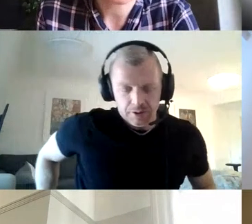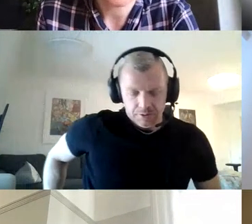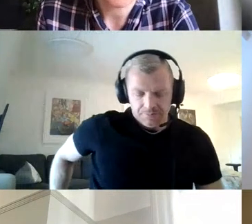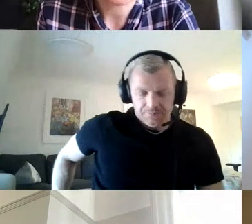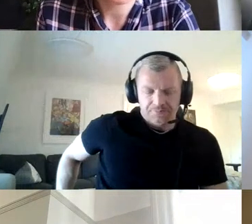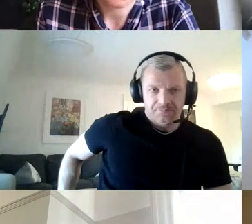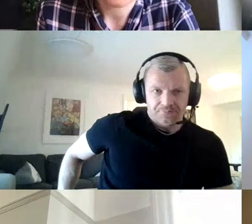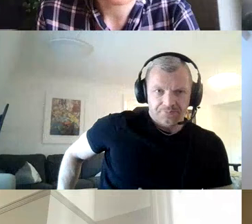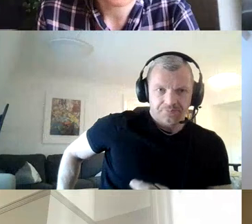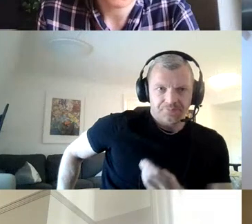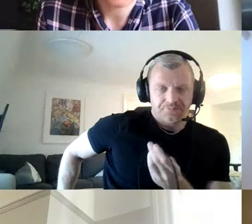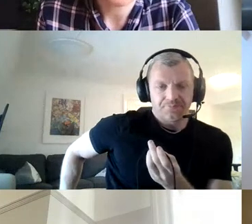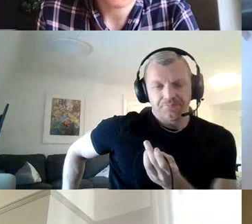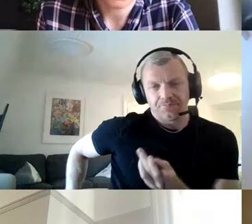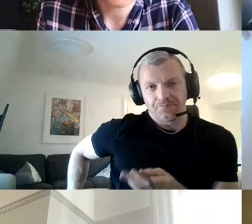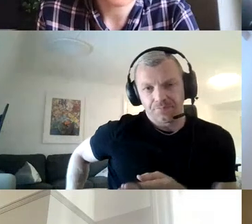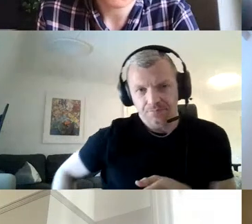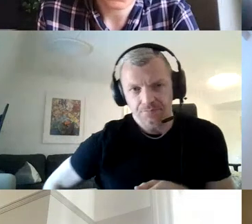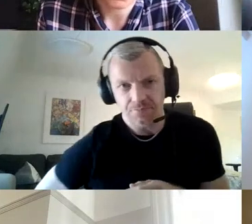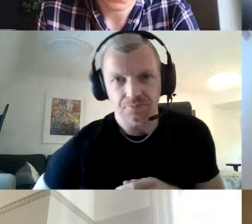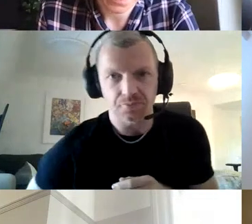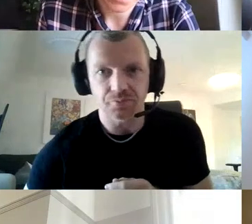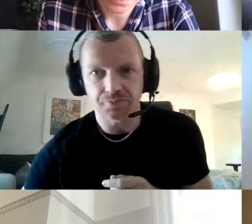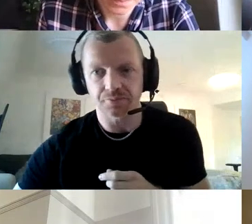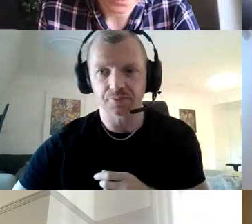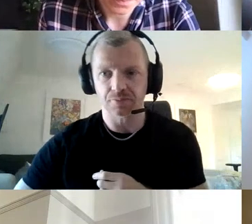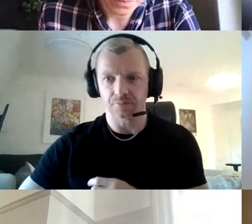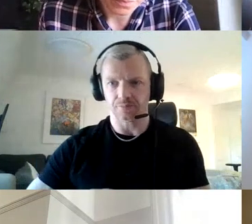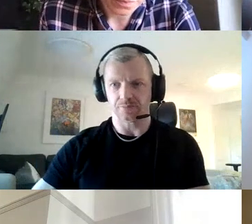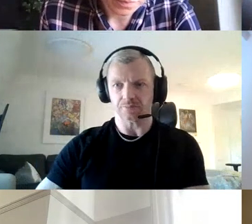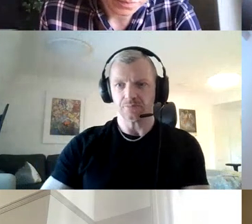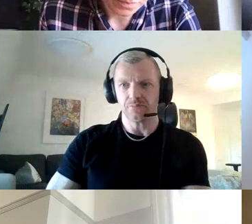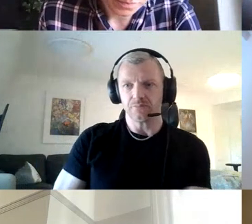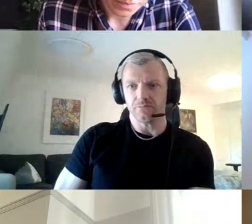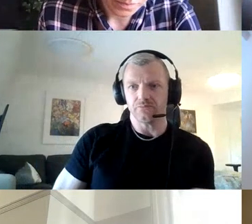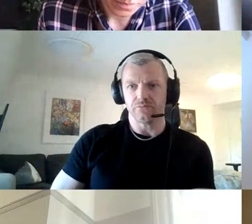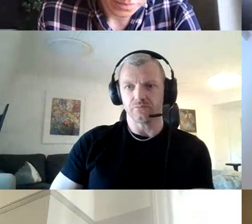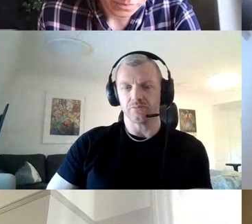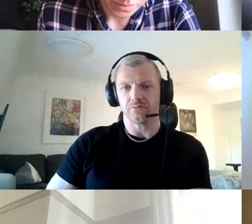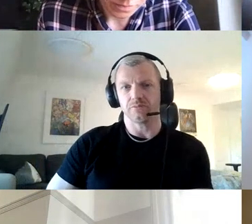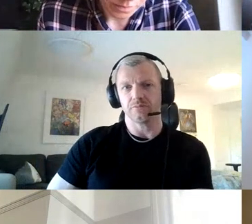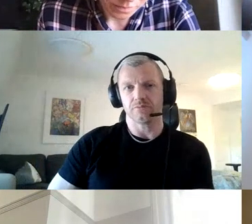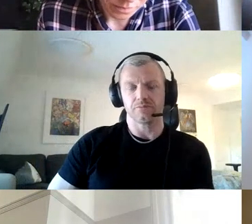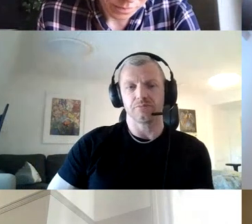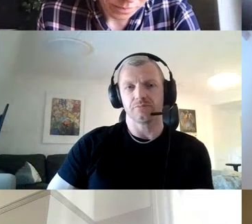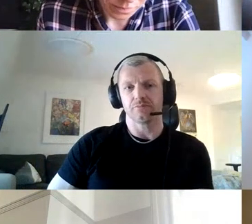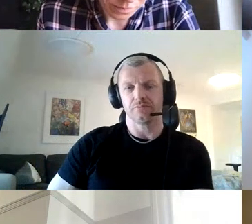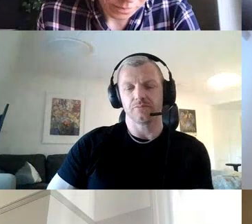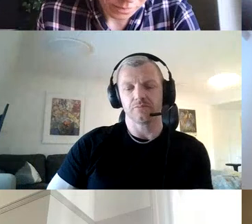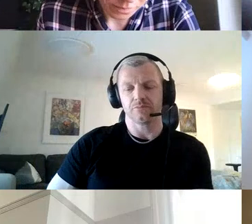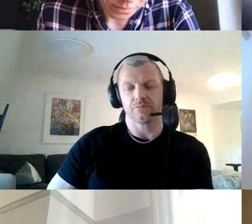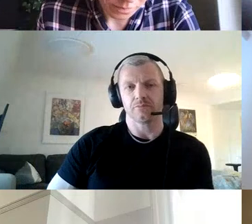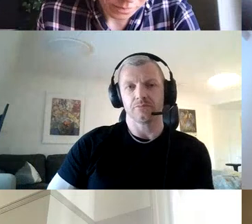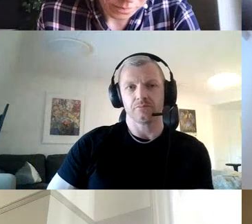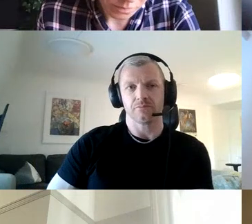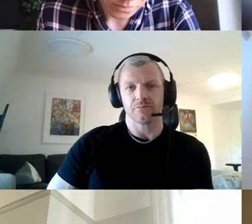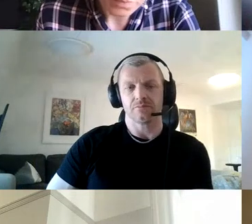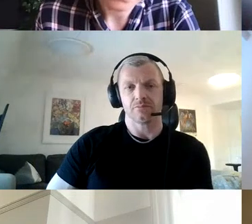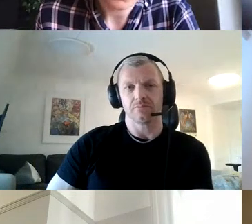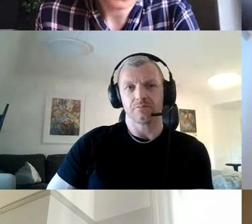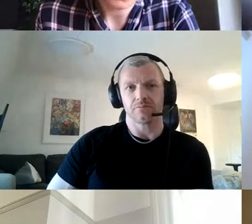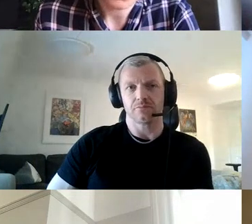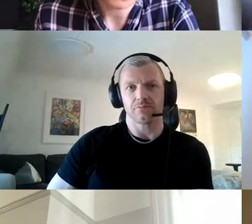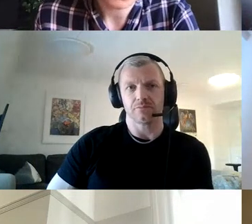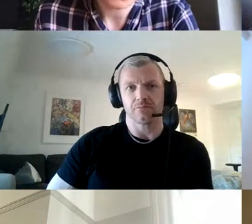ekonomiskt gynnsamt för regionen och naturligtvis för skattebetalarna också då. Och vad det handlar om då, det är ju så